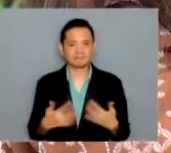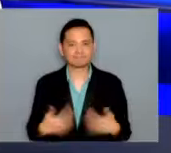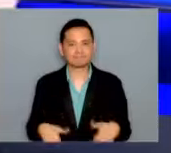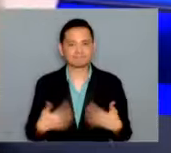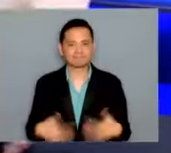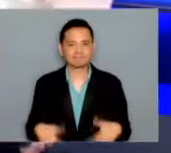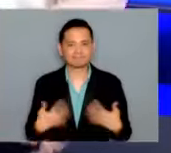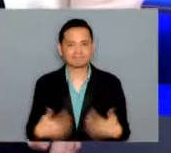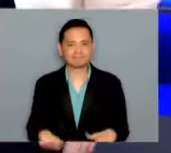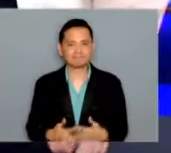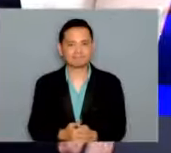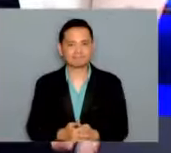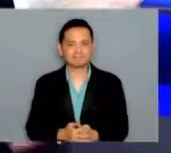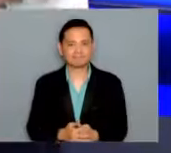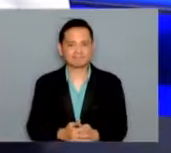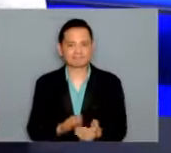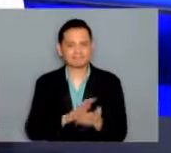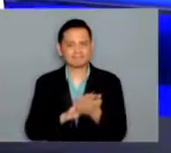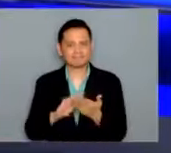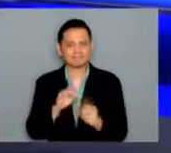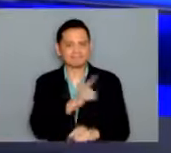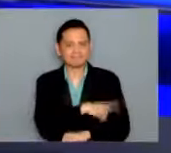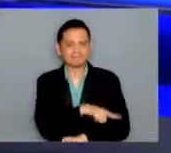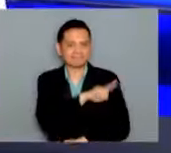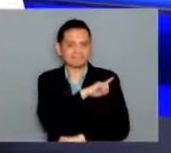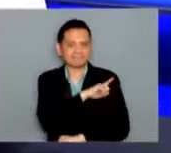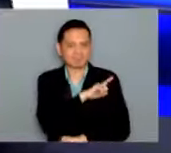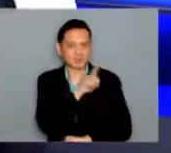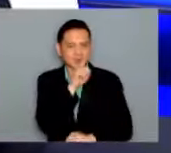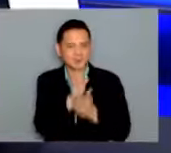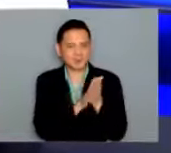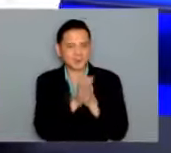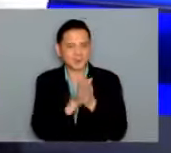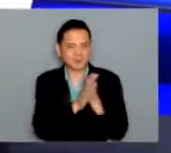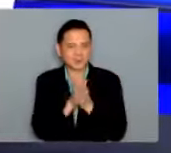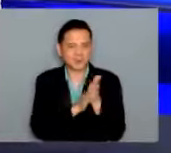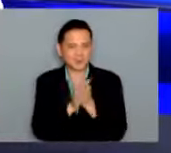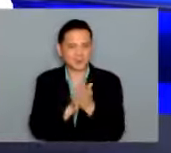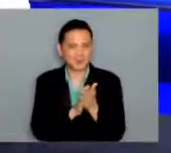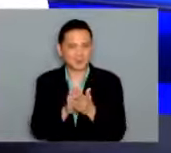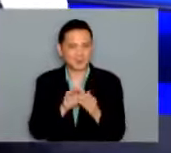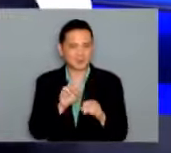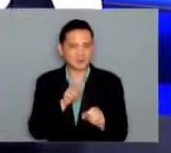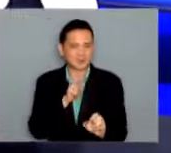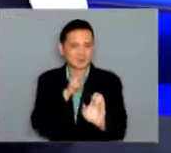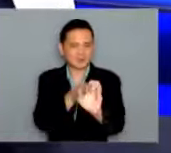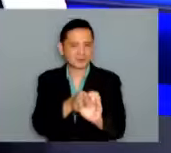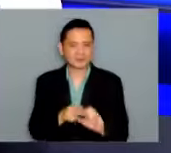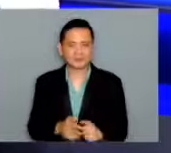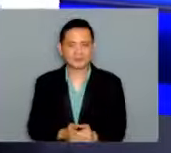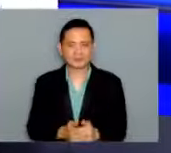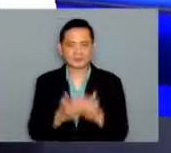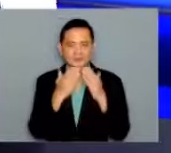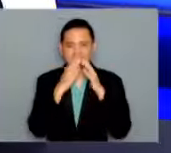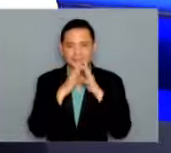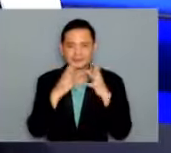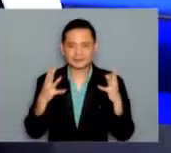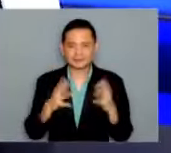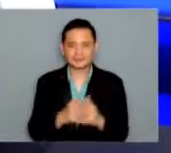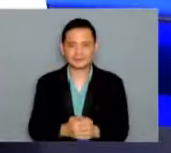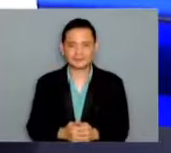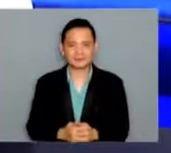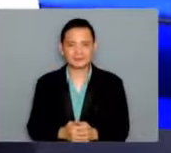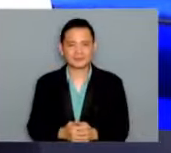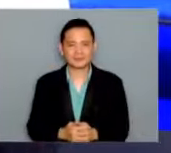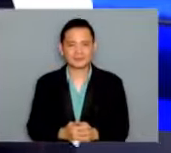Rio. So, yung coach mo, may inganyo ka talaga. Thank you so much sa tips, at syempre sa mga